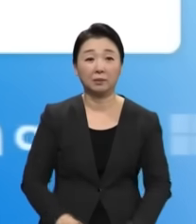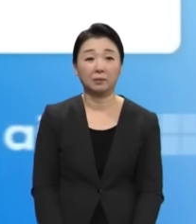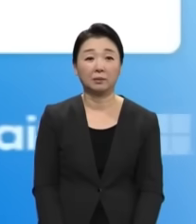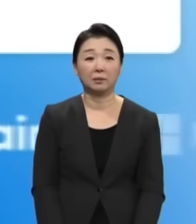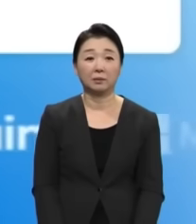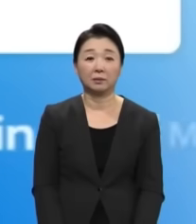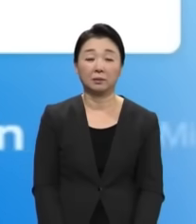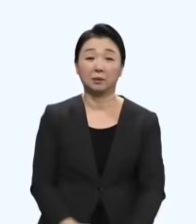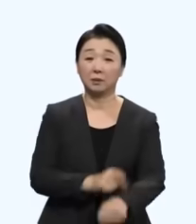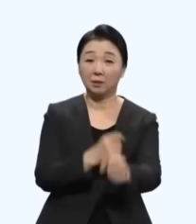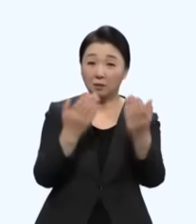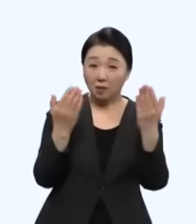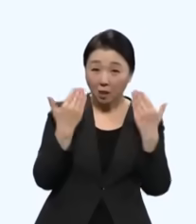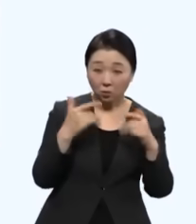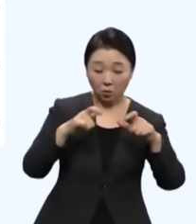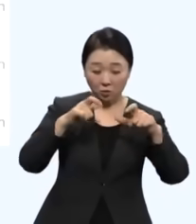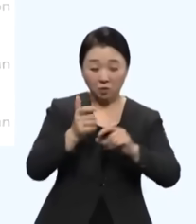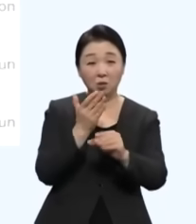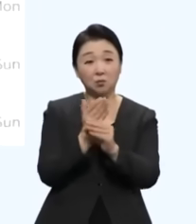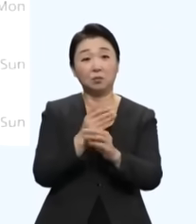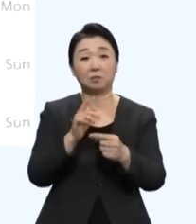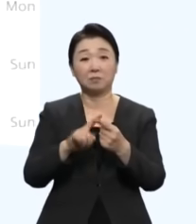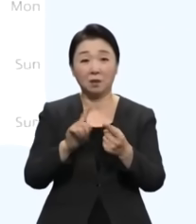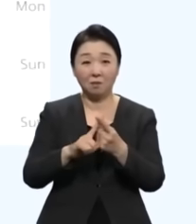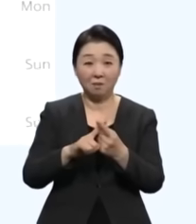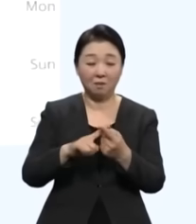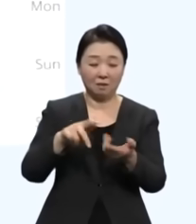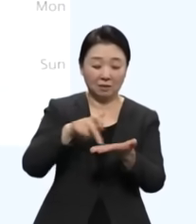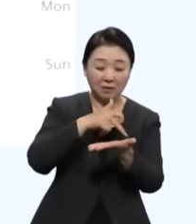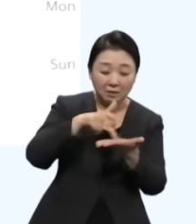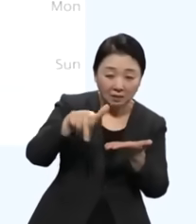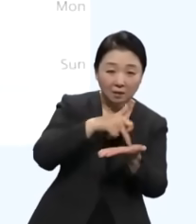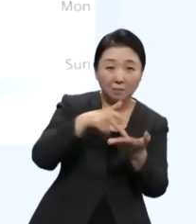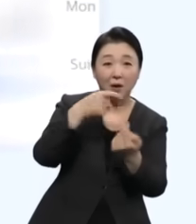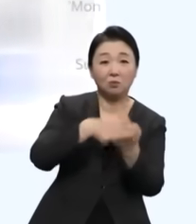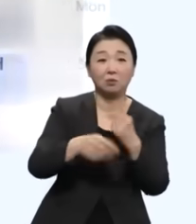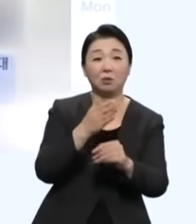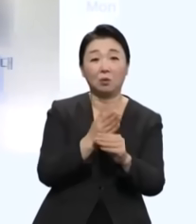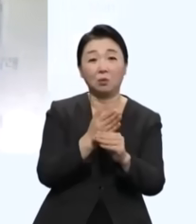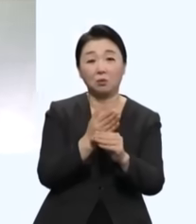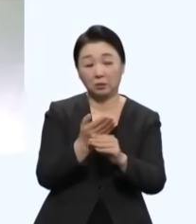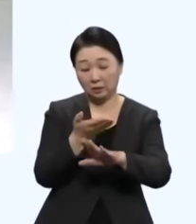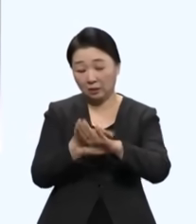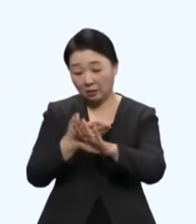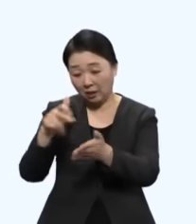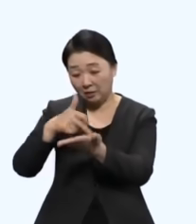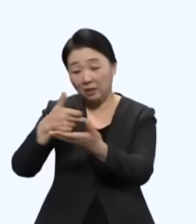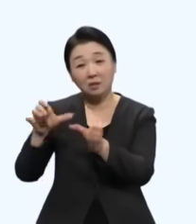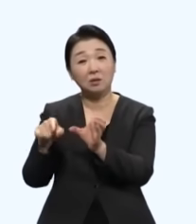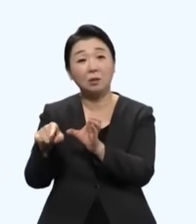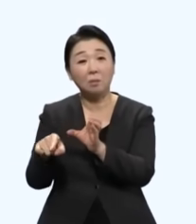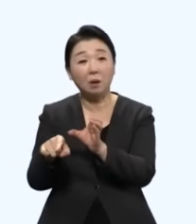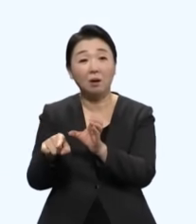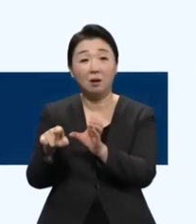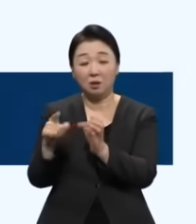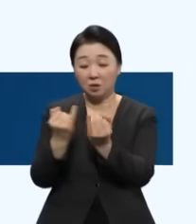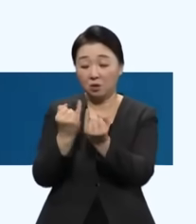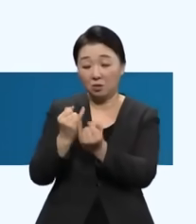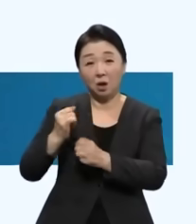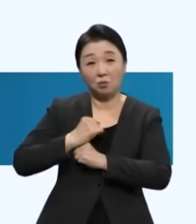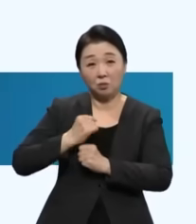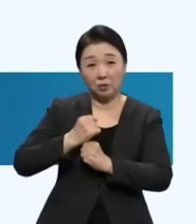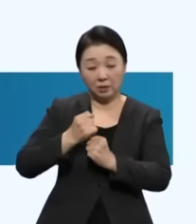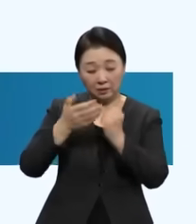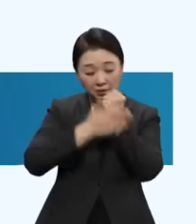드러났습니다. 특정 학교나 지역을 중심으로도 채팅방이 운영됐고, 또 다른 채팅방에선 여군의 사진으로